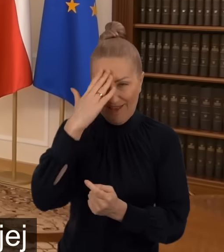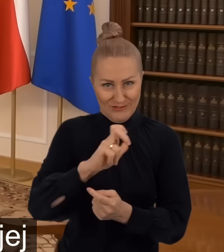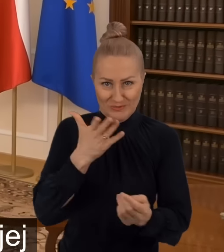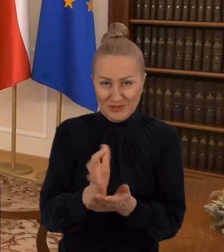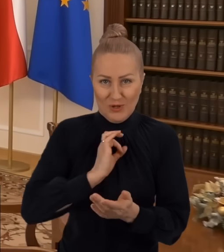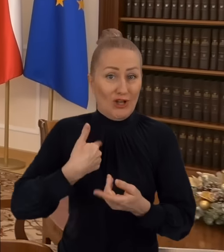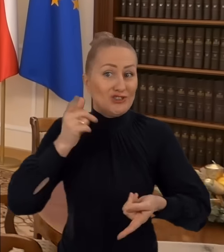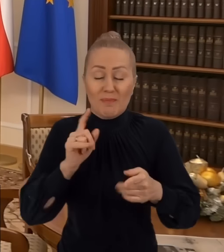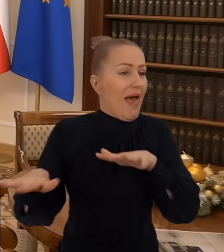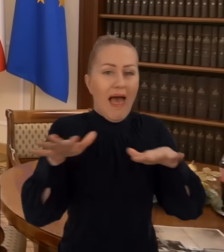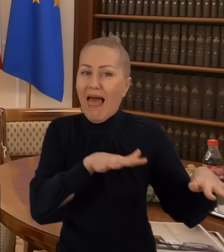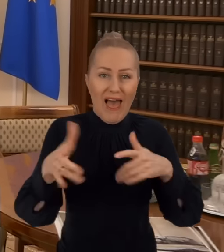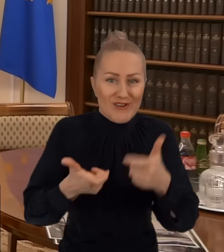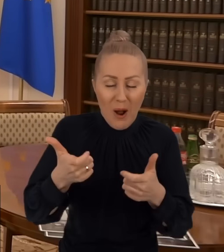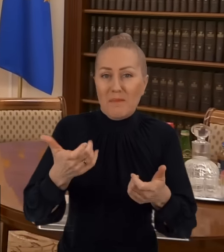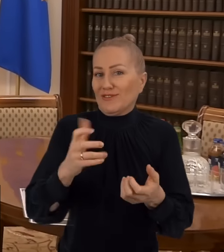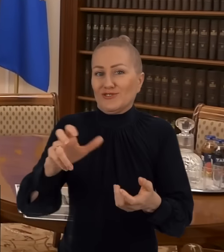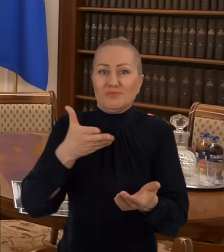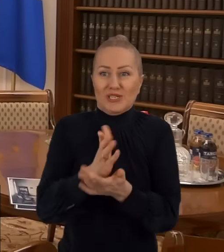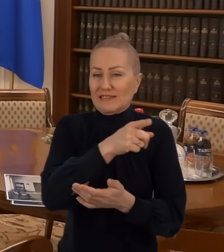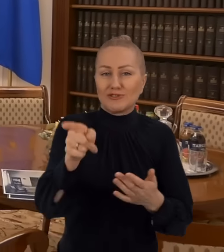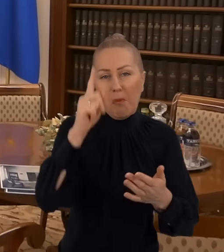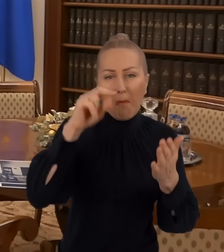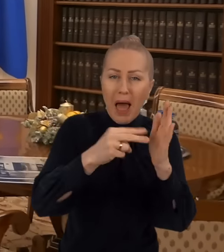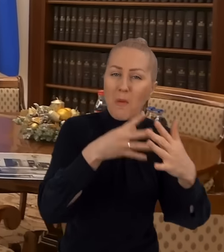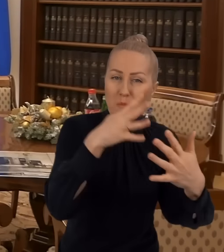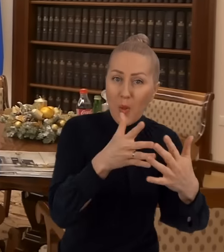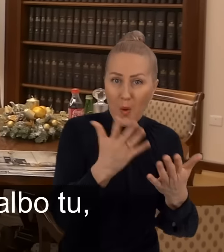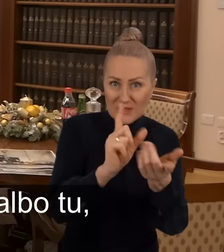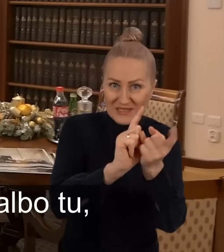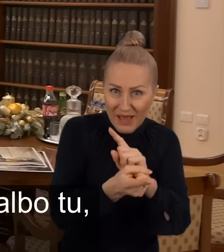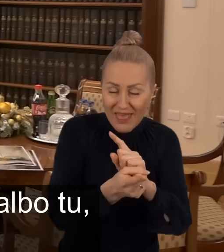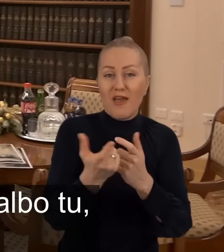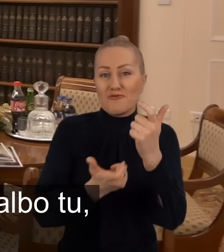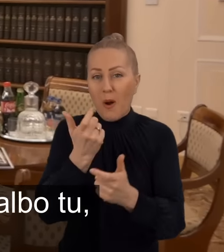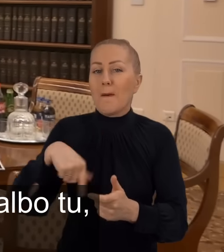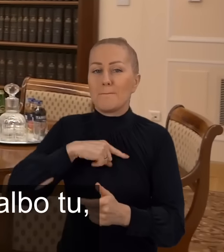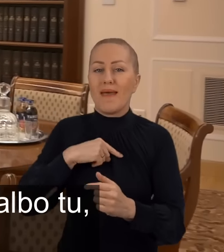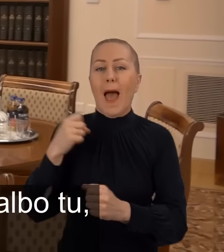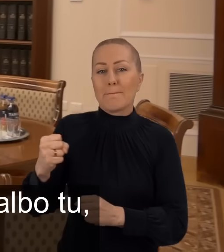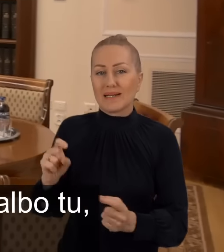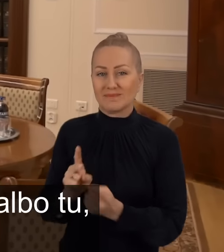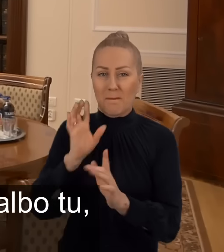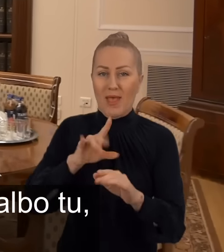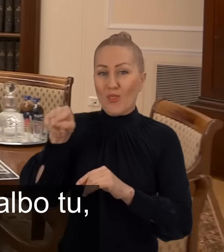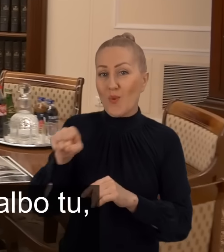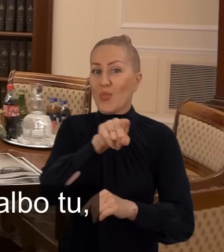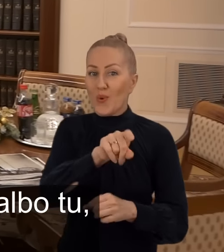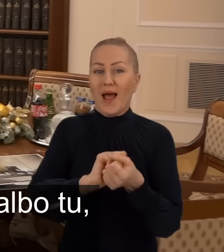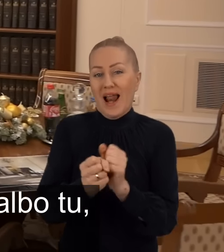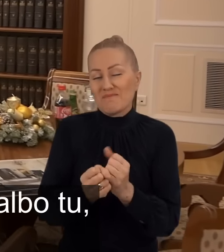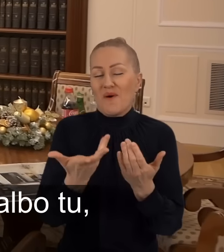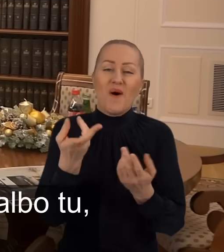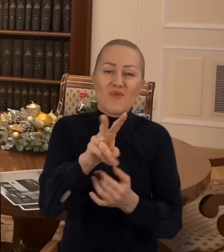skutek mojej dynamicznej natury, czy na skutek zmian w protokole. Zmieniliśmy to trochę i z ambasadorami spotykamy się tu,